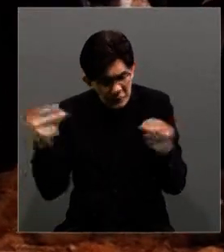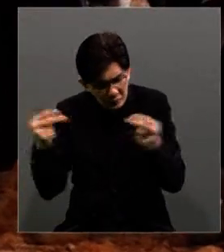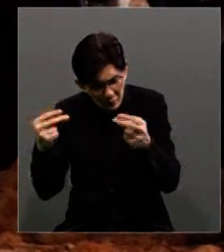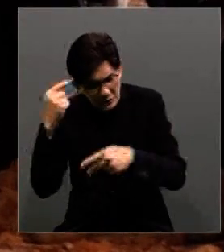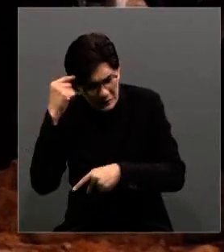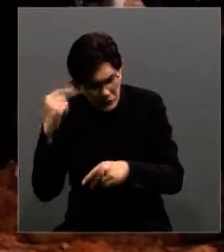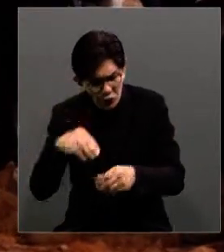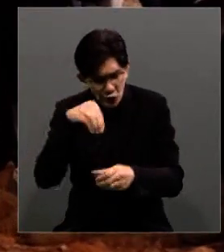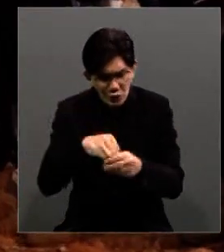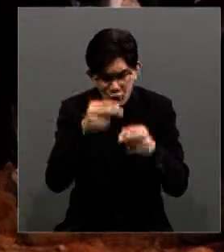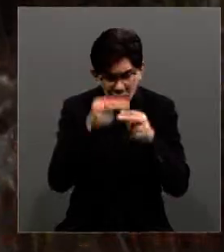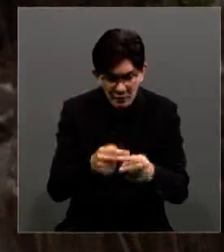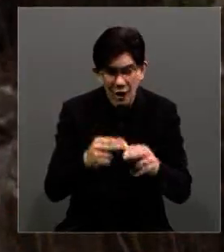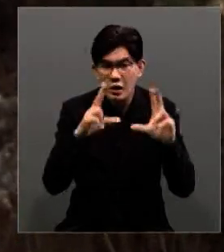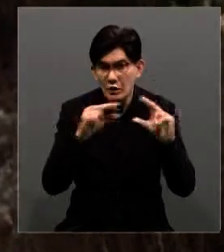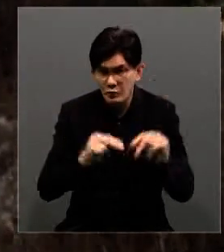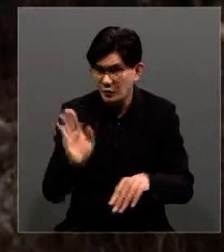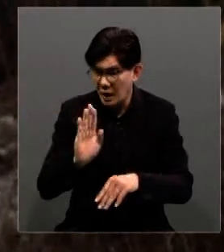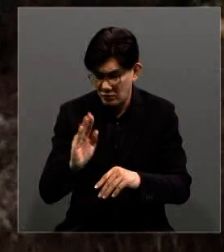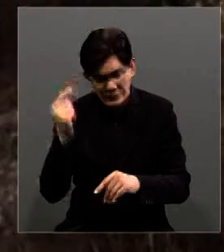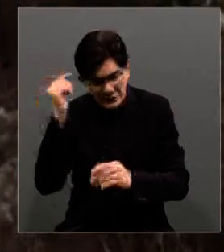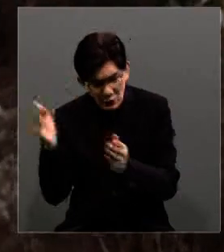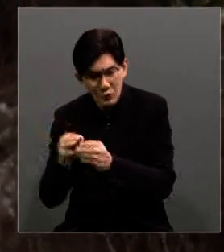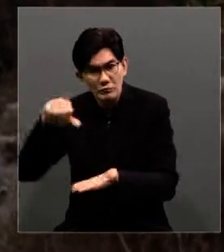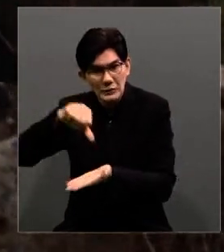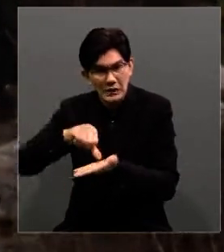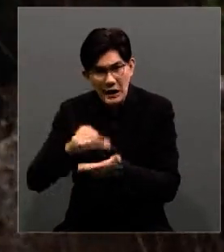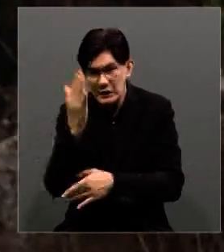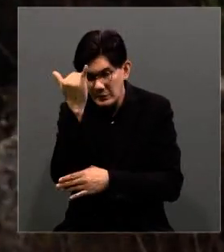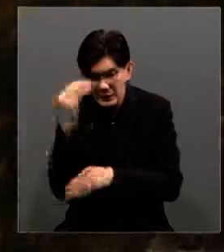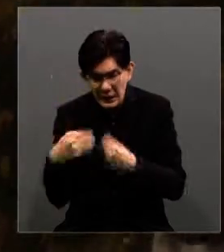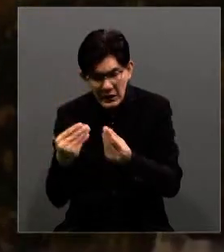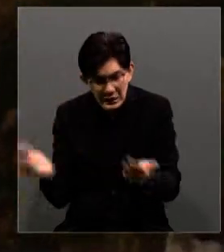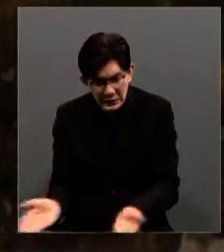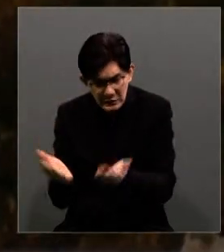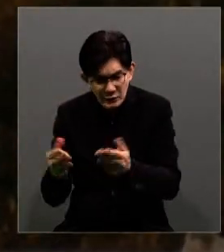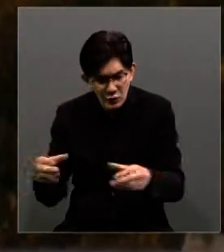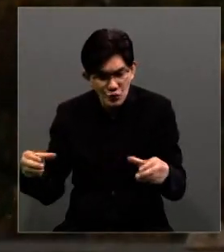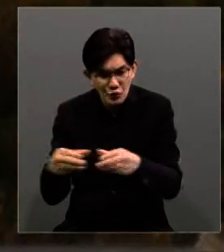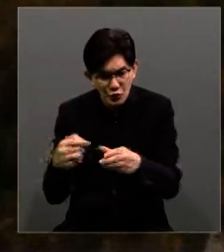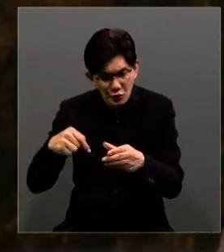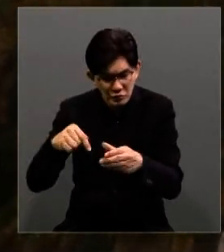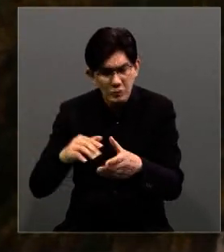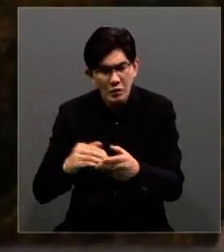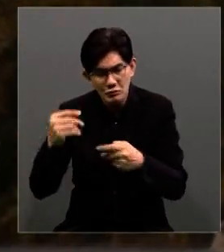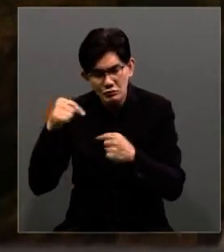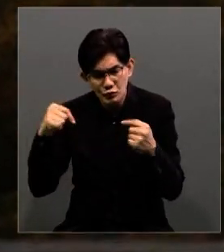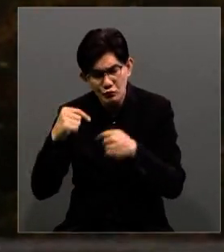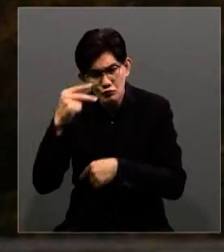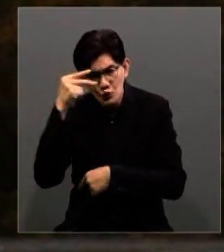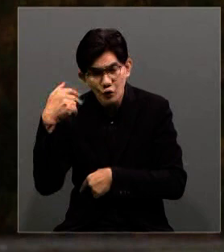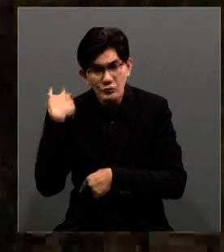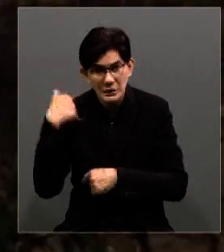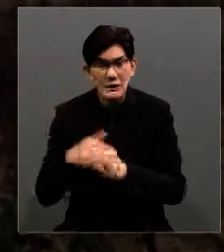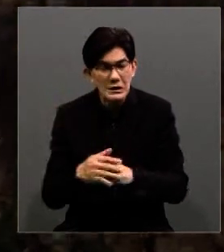อยู่แค่เลบานอนนะแต่อาจจะรวมไปถึงอิหร่านเลยเนื่องจากมองว่าเป็นประเทศที่ให้การสนับสนุนกลุ่มฮิซบอลเลาะห์แล้วก็ยังเปรียบเทียบอิหร่าน